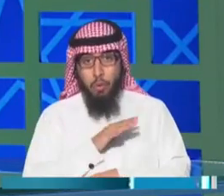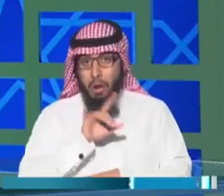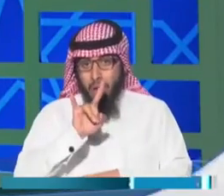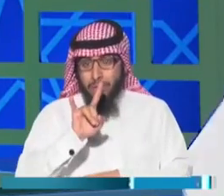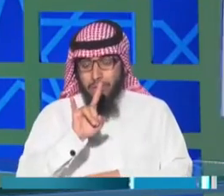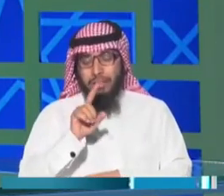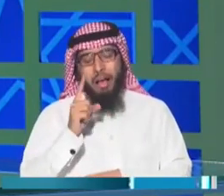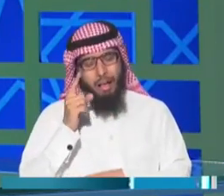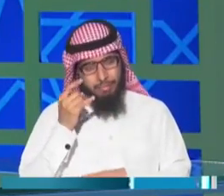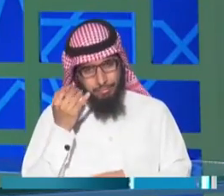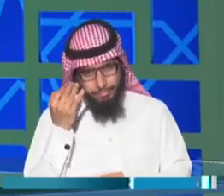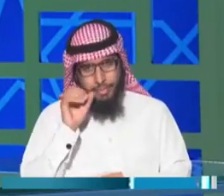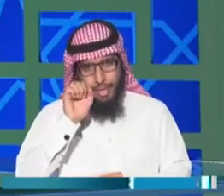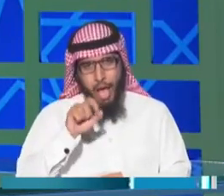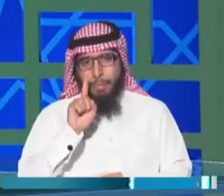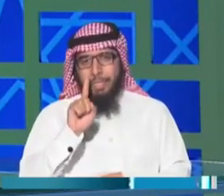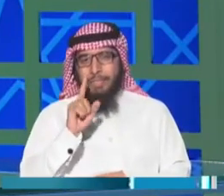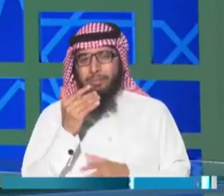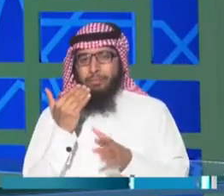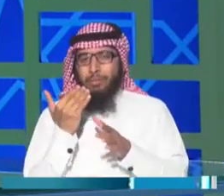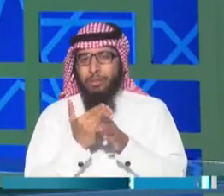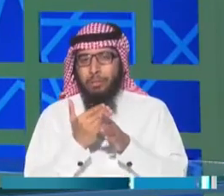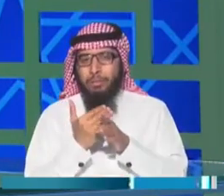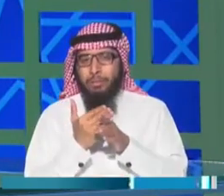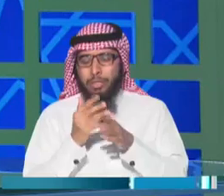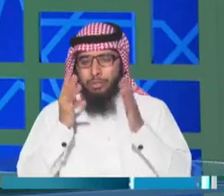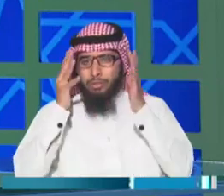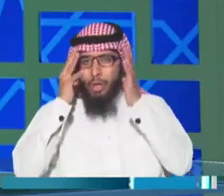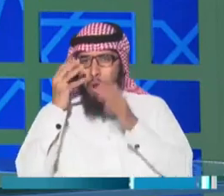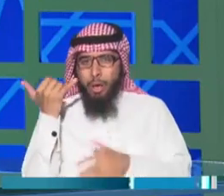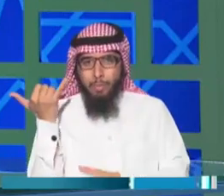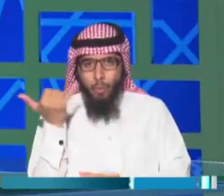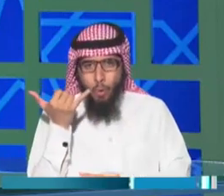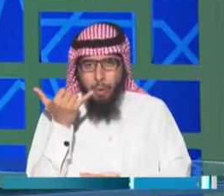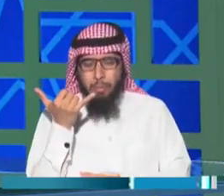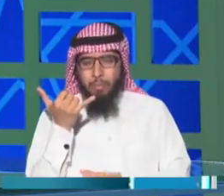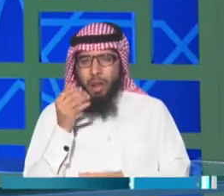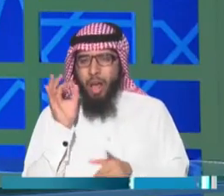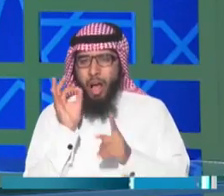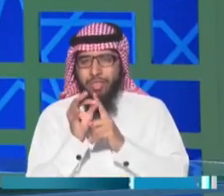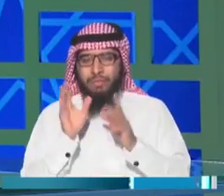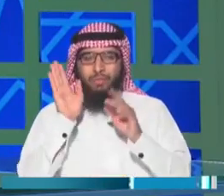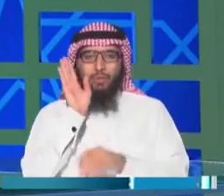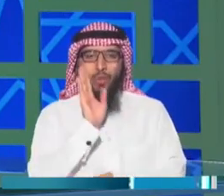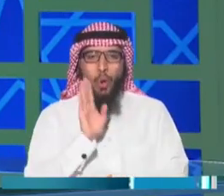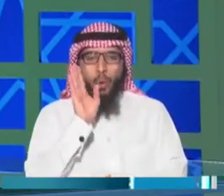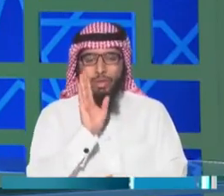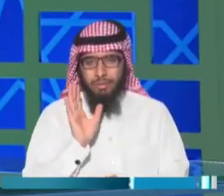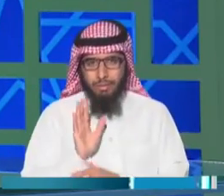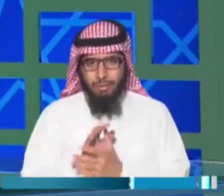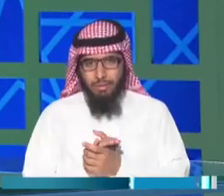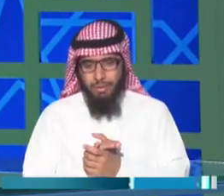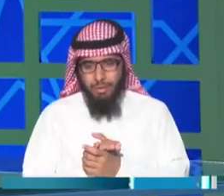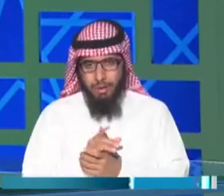العاشره على ترك الصلاه من باب تعويدهم فمطلوب من المراه ان تعود